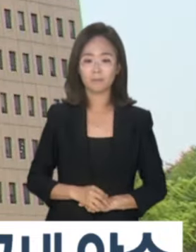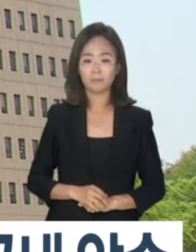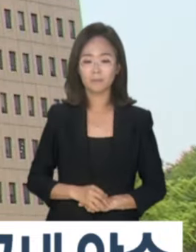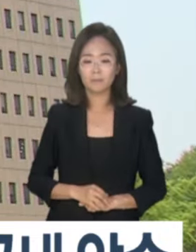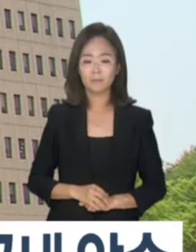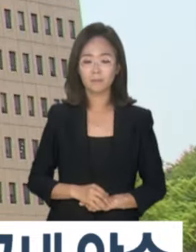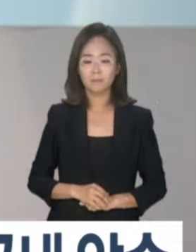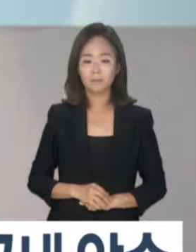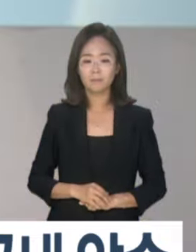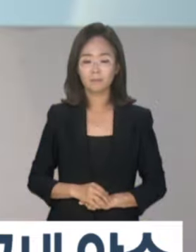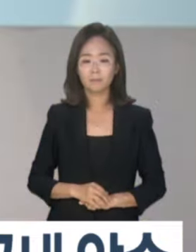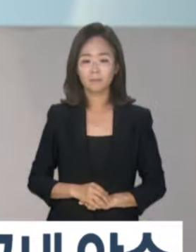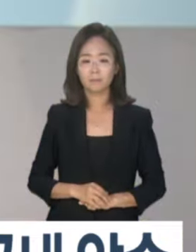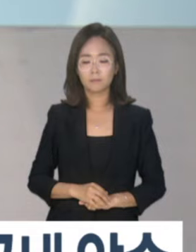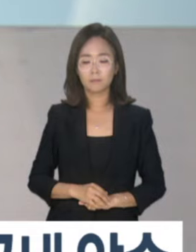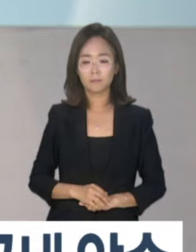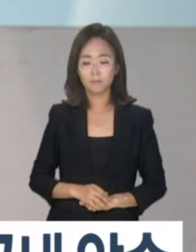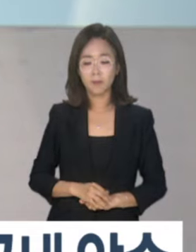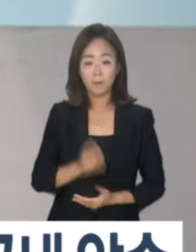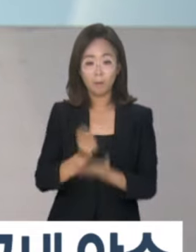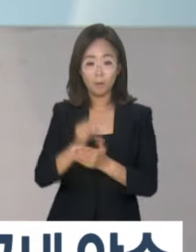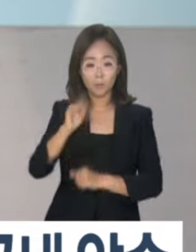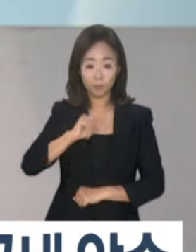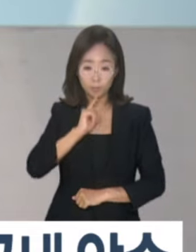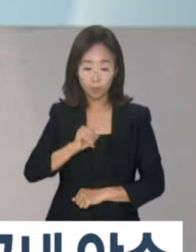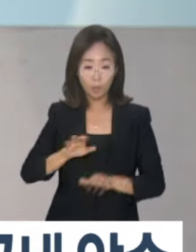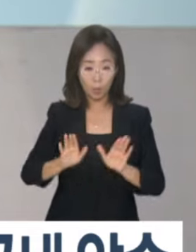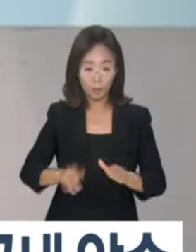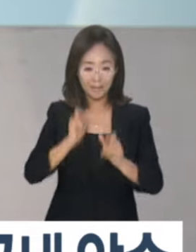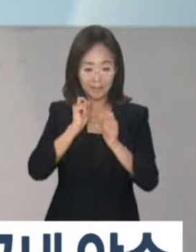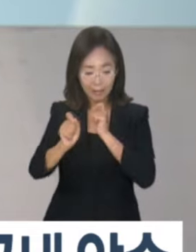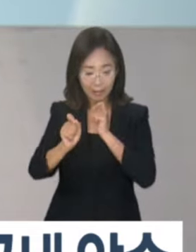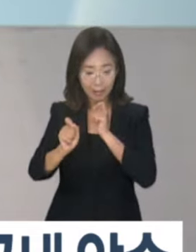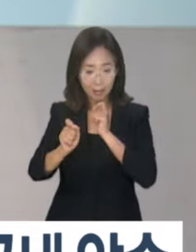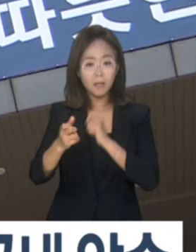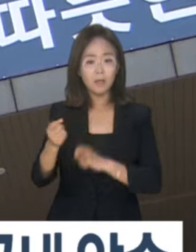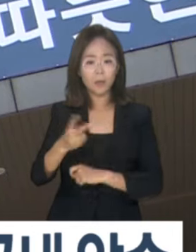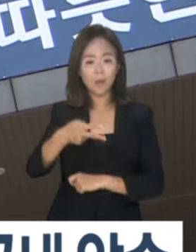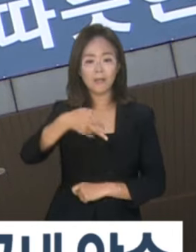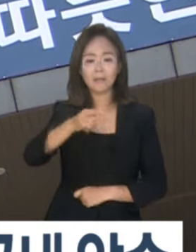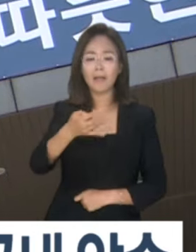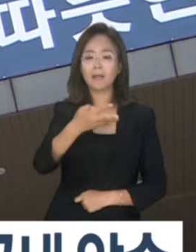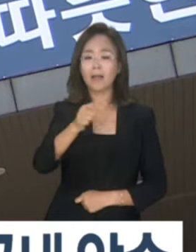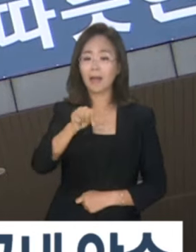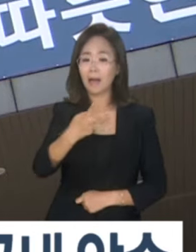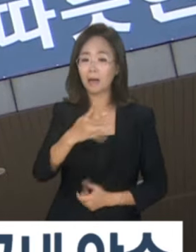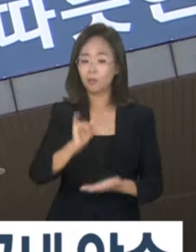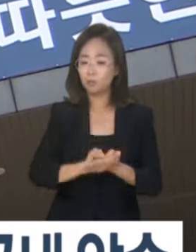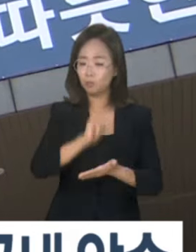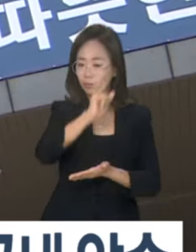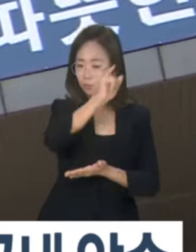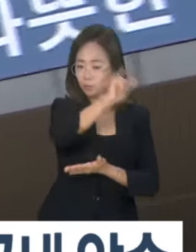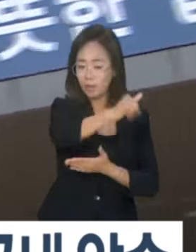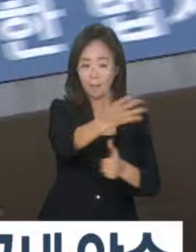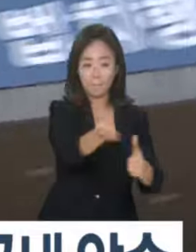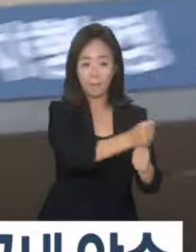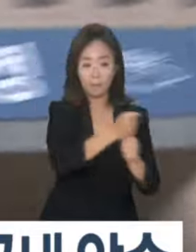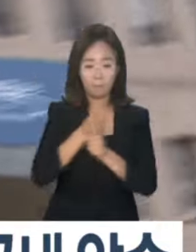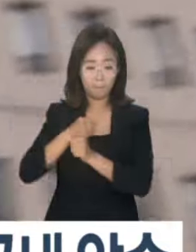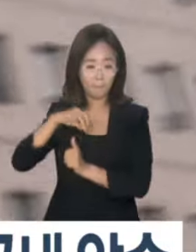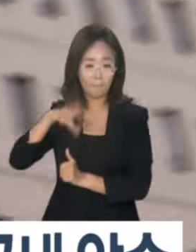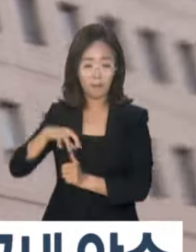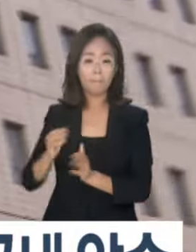국내로 압송되는 오늘 사기를 저지르고 세네갈로 도주했던를 국내로